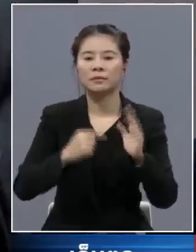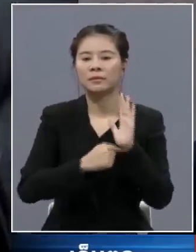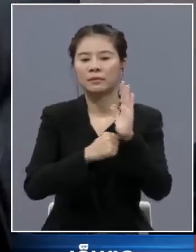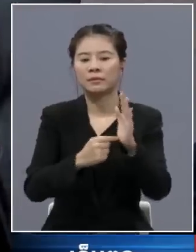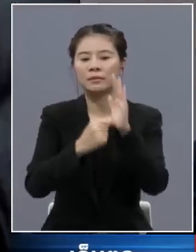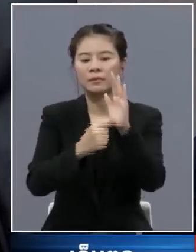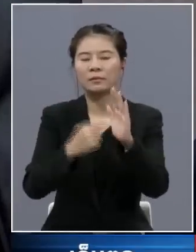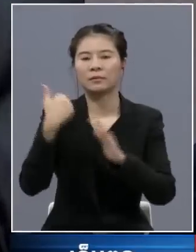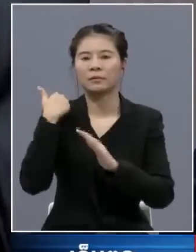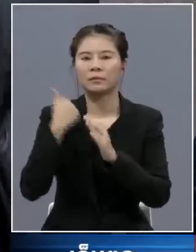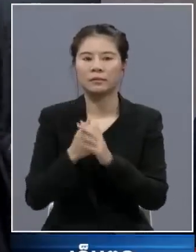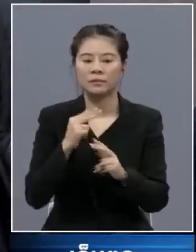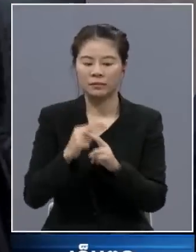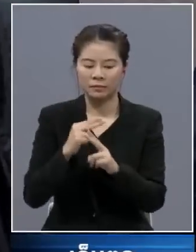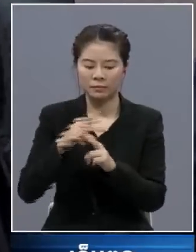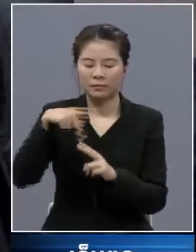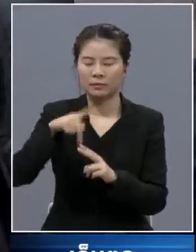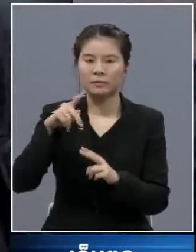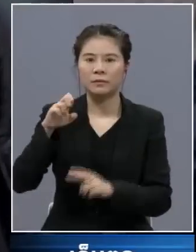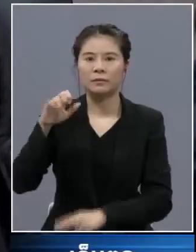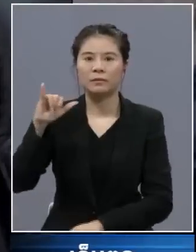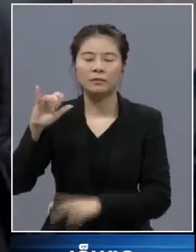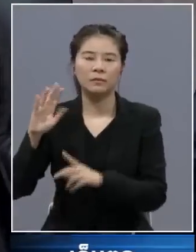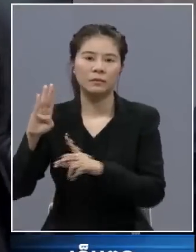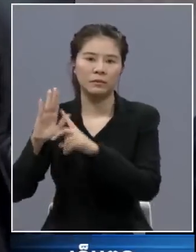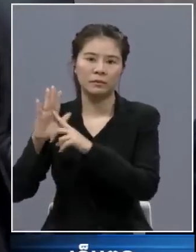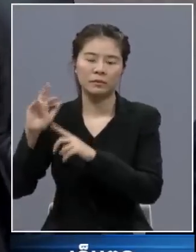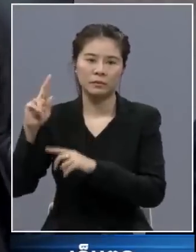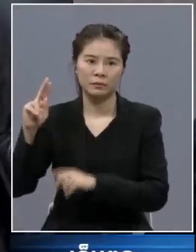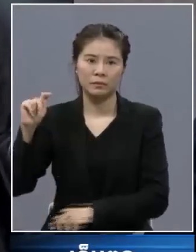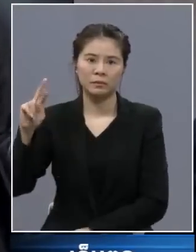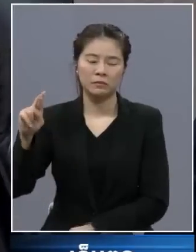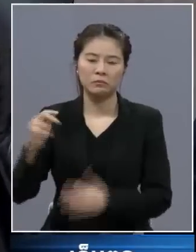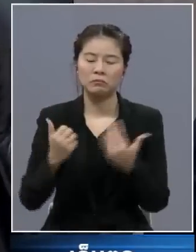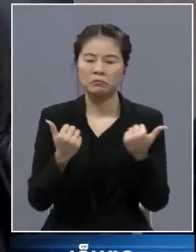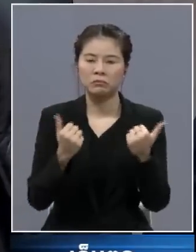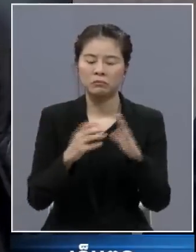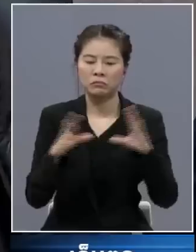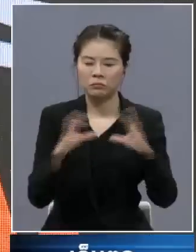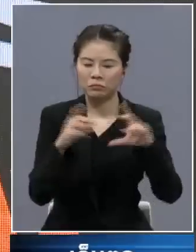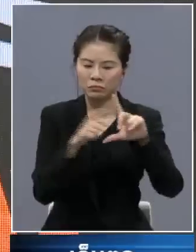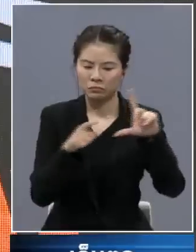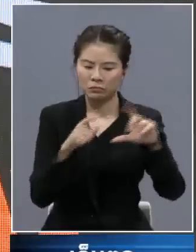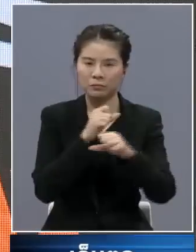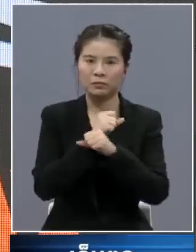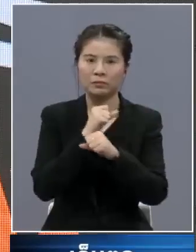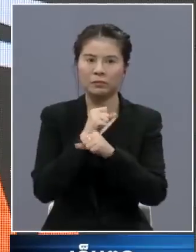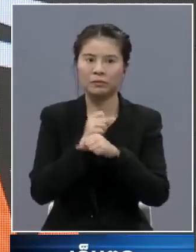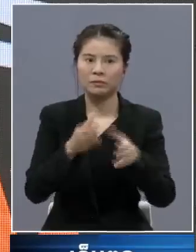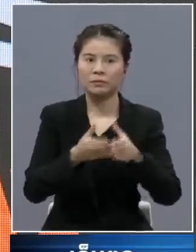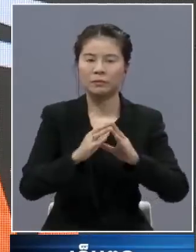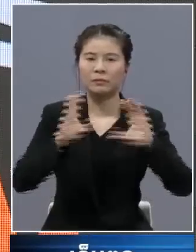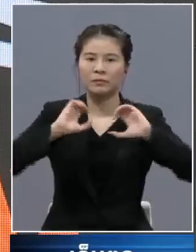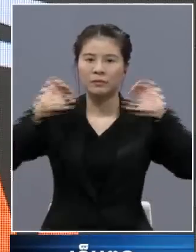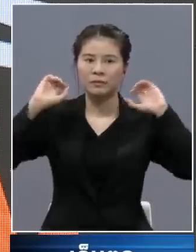ด็นที่คุณปิยบุตรได้ออกมาสะท้อนให้ฟังนะครับจับตาการทำงานของทางก้าวไกลในการฟอร์มรัฐบาลอย่างใกล้ชิดเนี่ยนอกเหนือจากเรื่อง